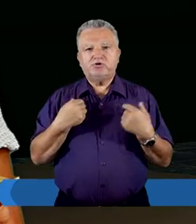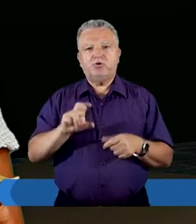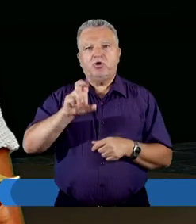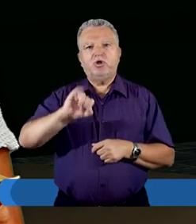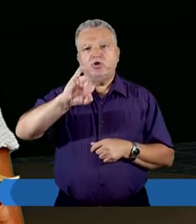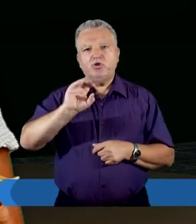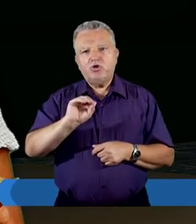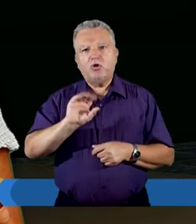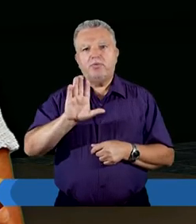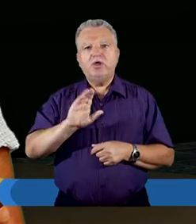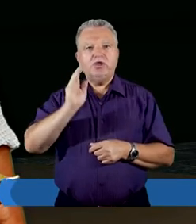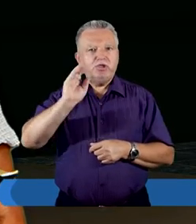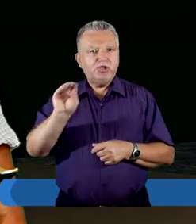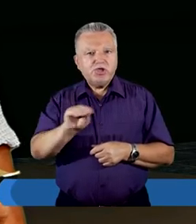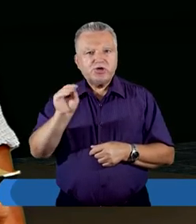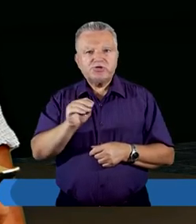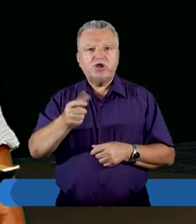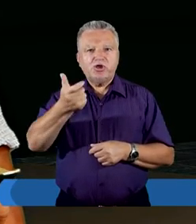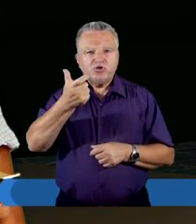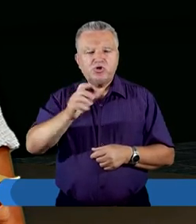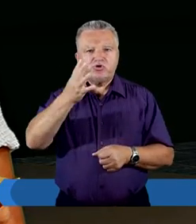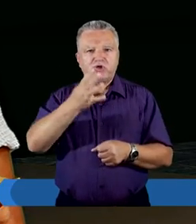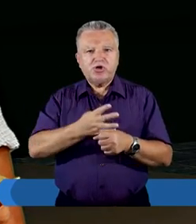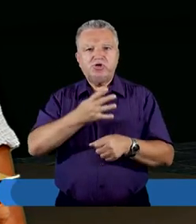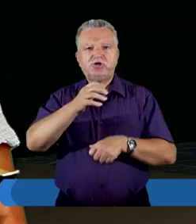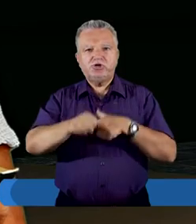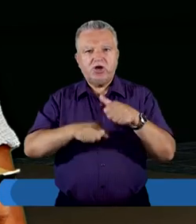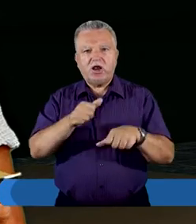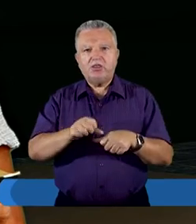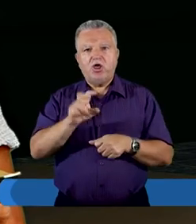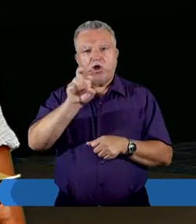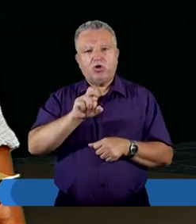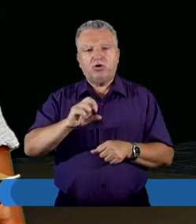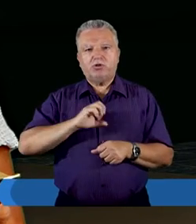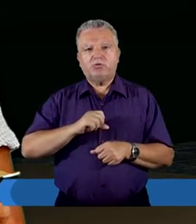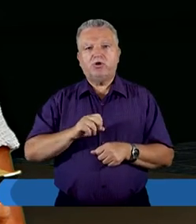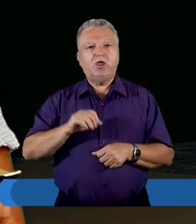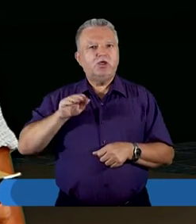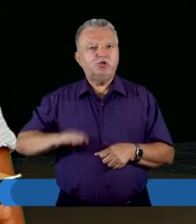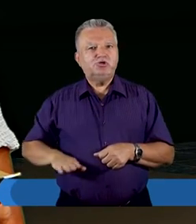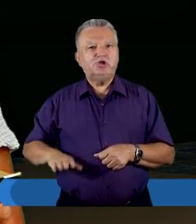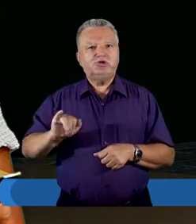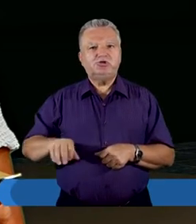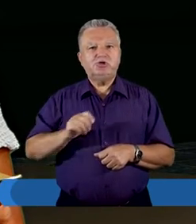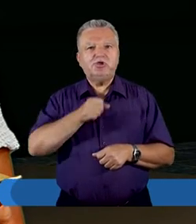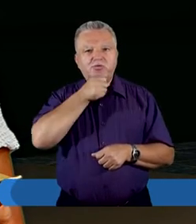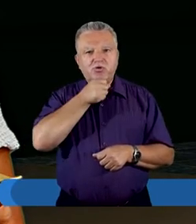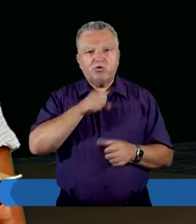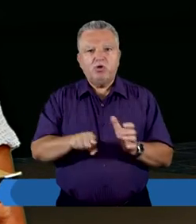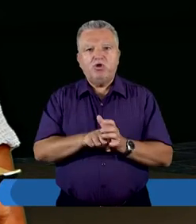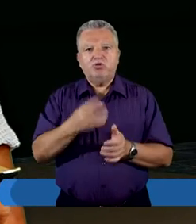jeszcze 140 lat, oglądał swoje dzieci i swoich wnuków aż do 4.